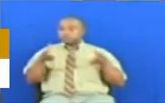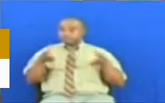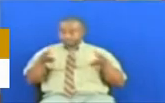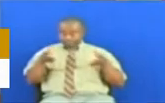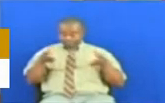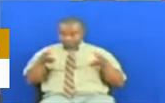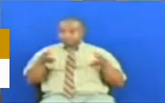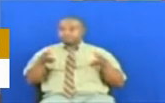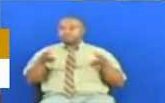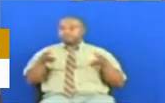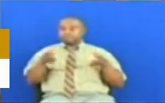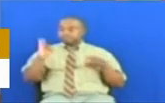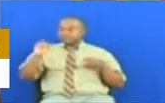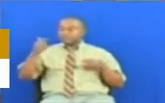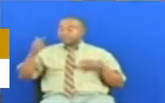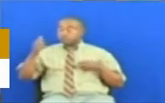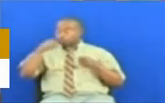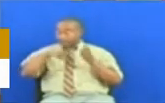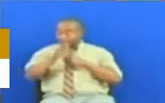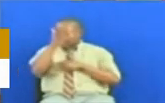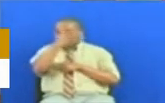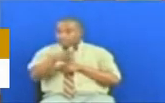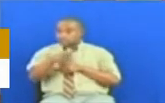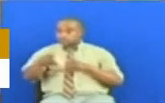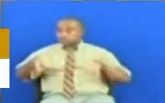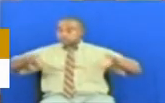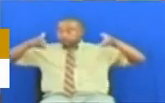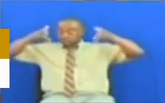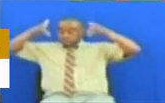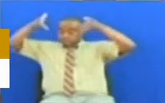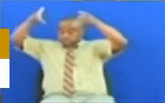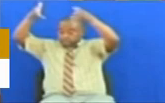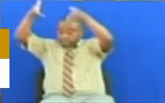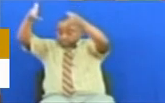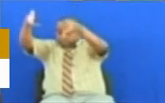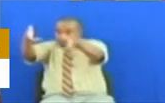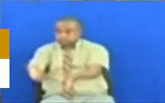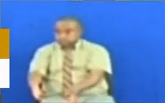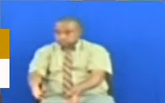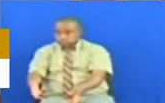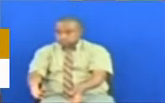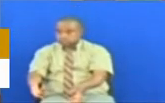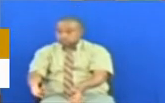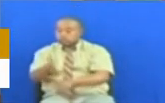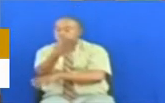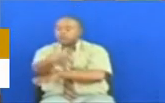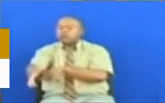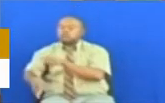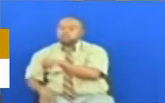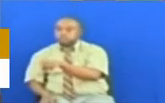meli, wanapokwenda kule baharini wanaziweka sasa, wanaweka nanga ile, wanazitupa baharini